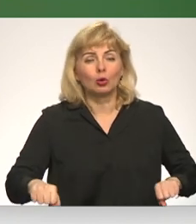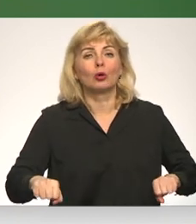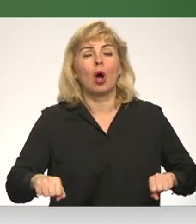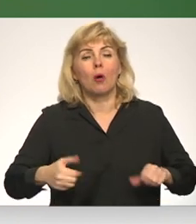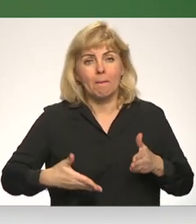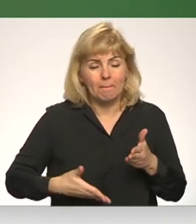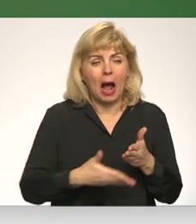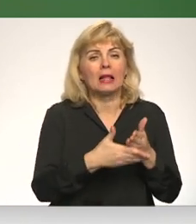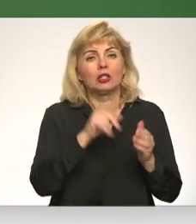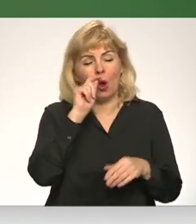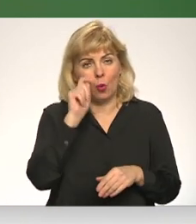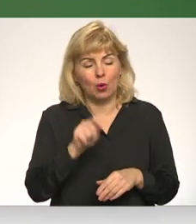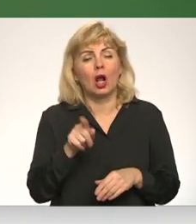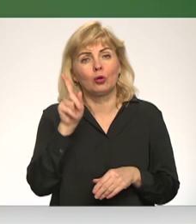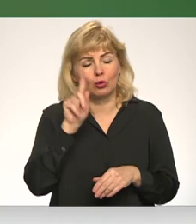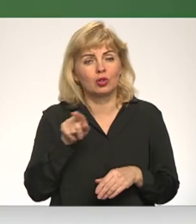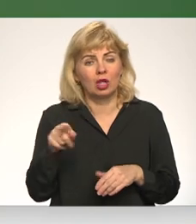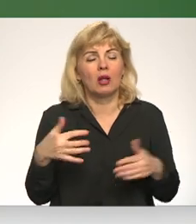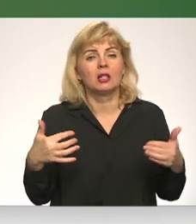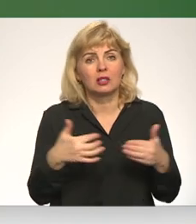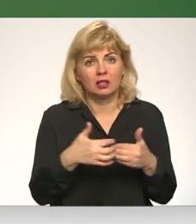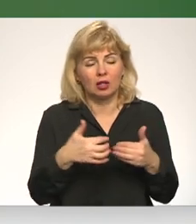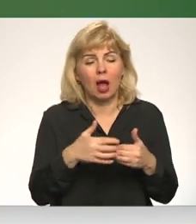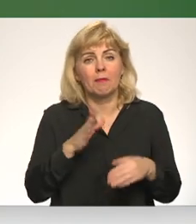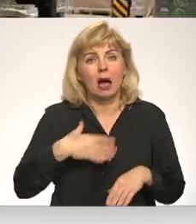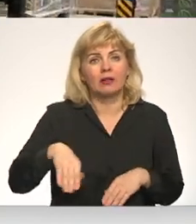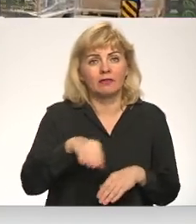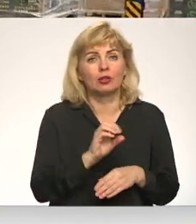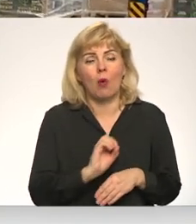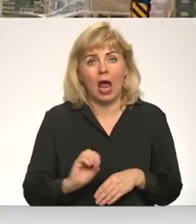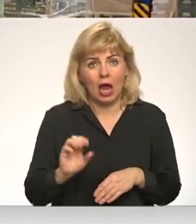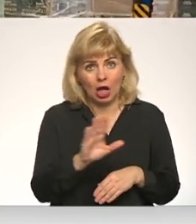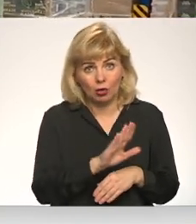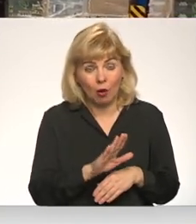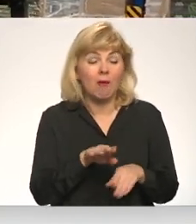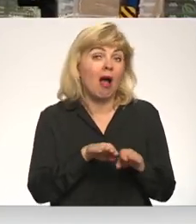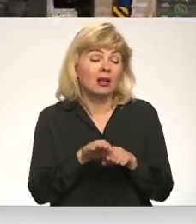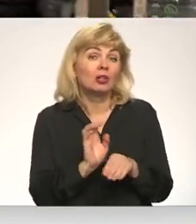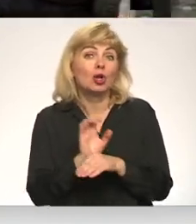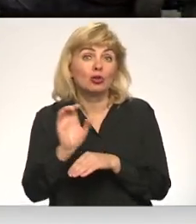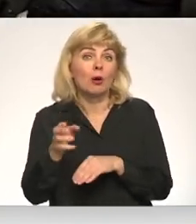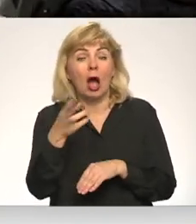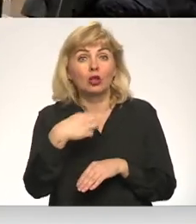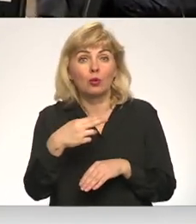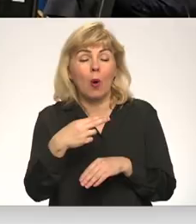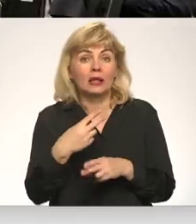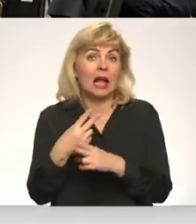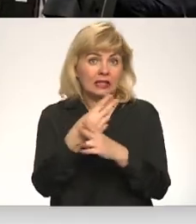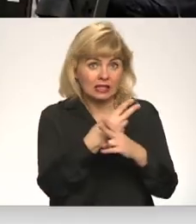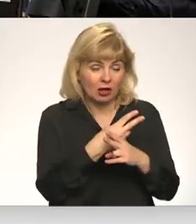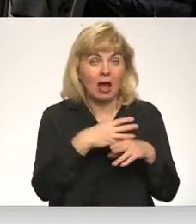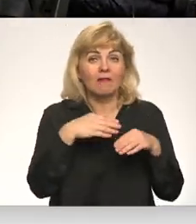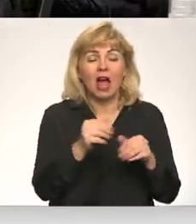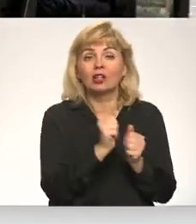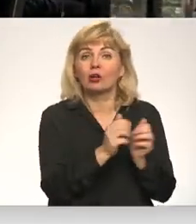zinām, Ukraina šobrīd cīnās pa visu Eiropu. Līdzīgs sūtījums Dobeles zirnavnieks apņēmies veikt